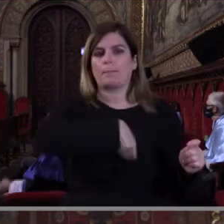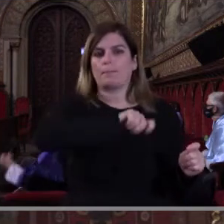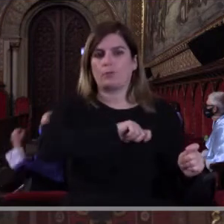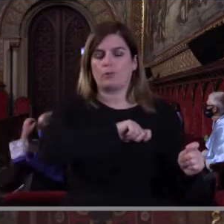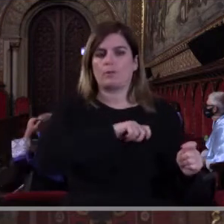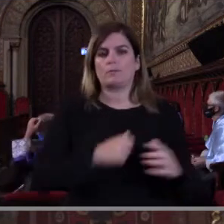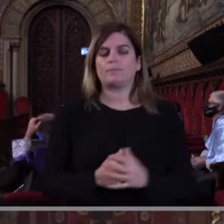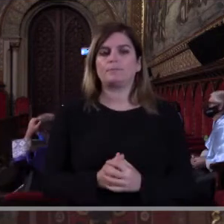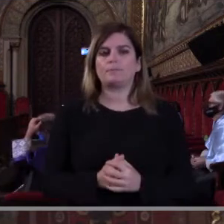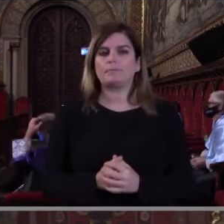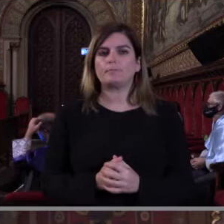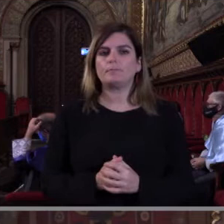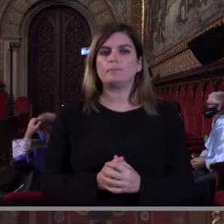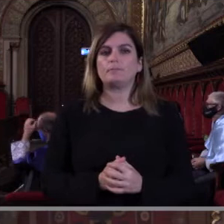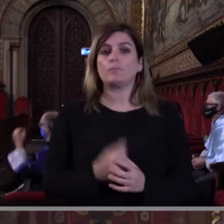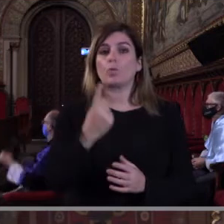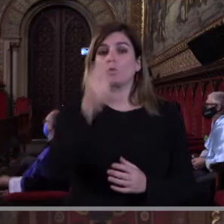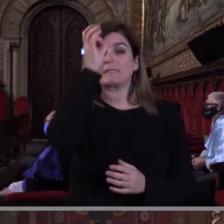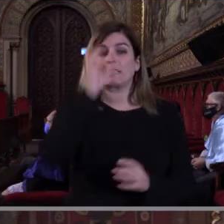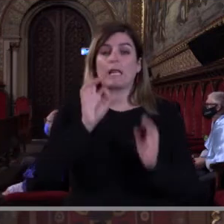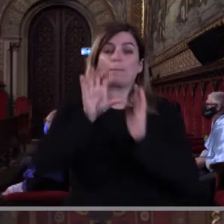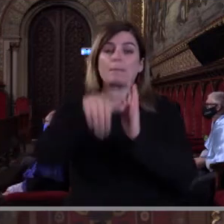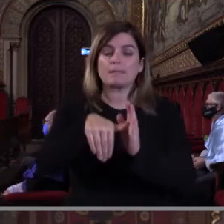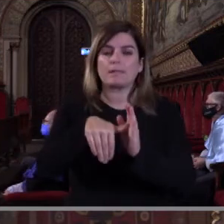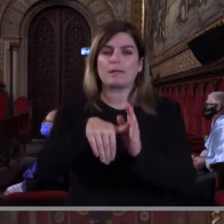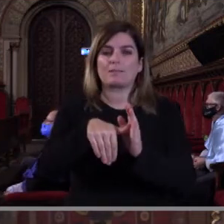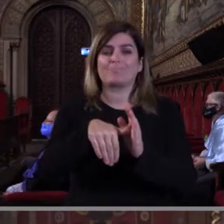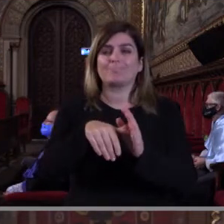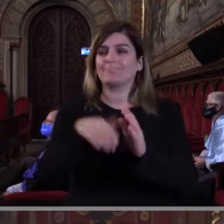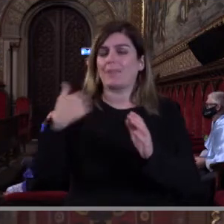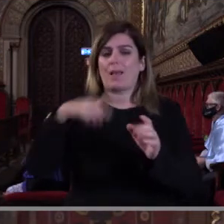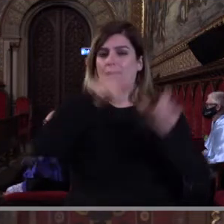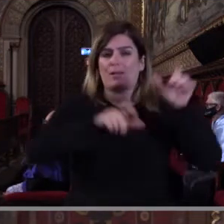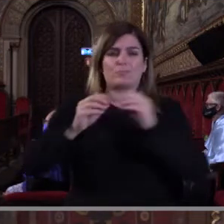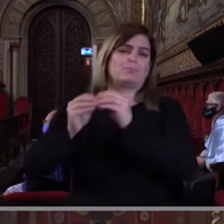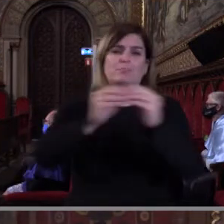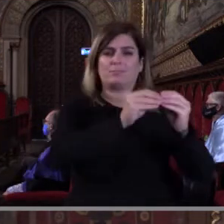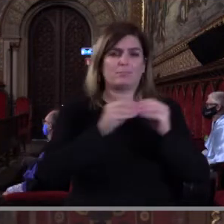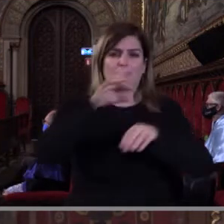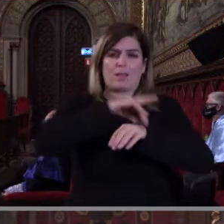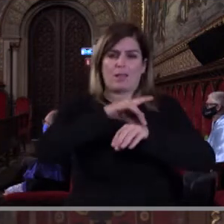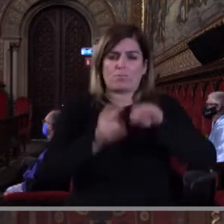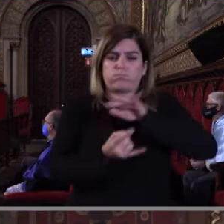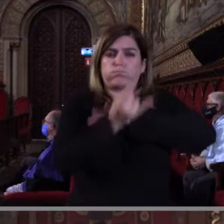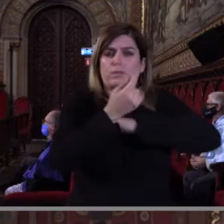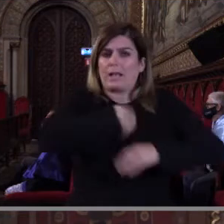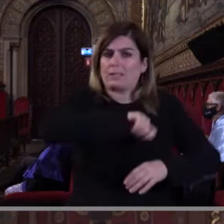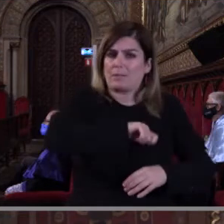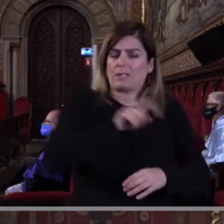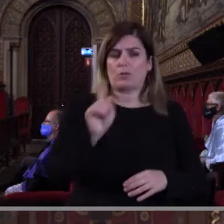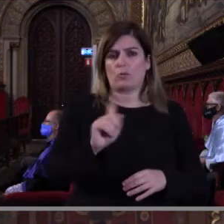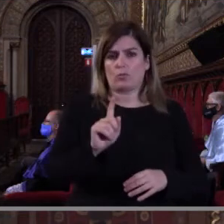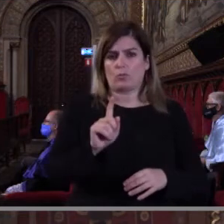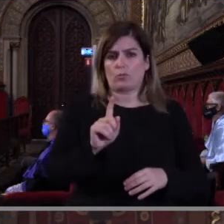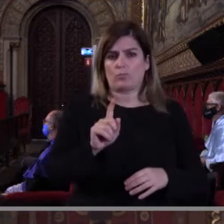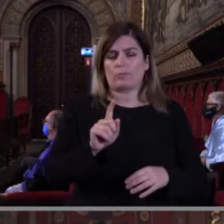grip espanyola. Més d'un segle després, tothom està d'acord que l'epidèmia no es va originar a Espanya, sinó probablement